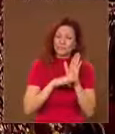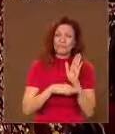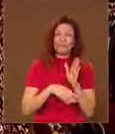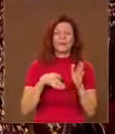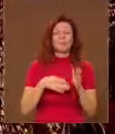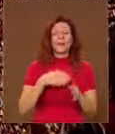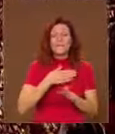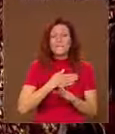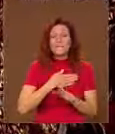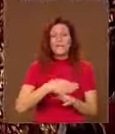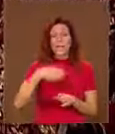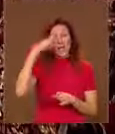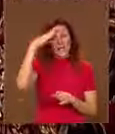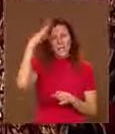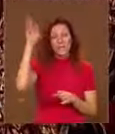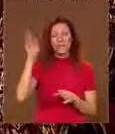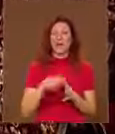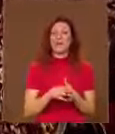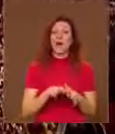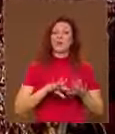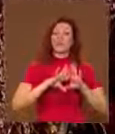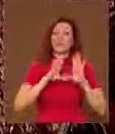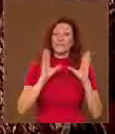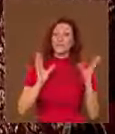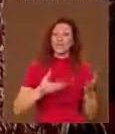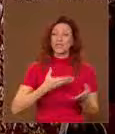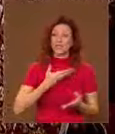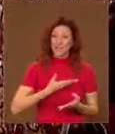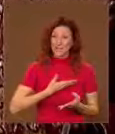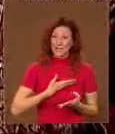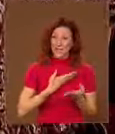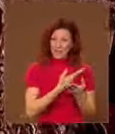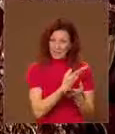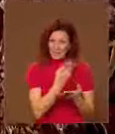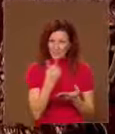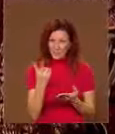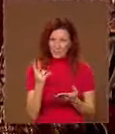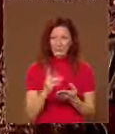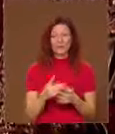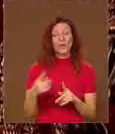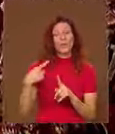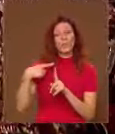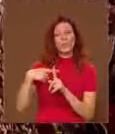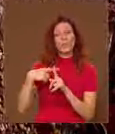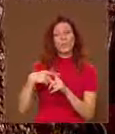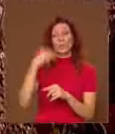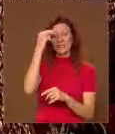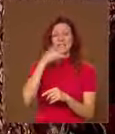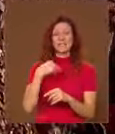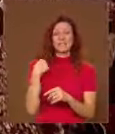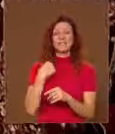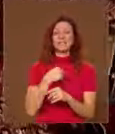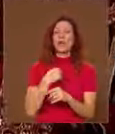изпълняват едновременно от свещенослужителите в Светия олтар, а също така и от църковния хор,